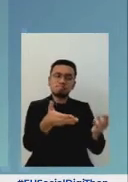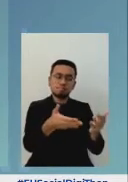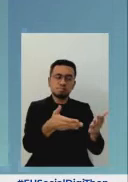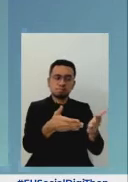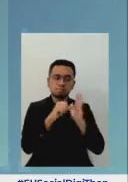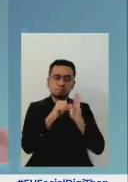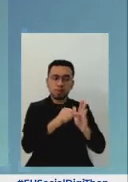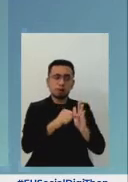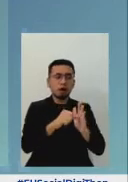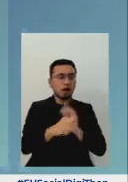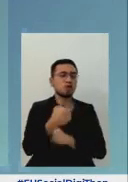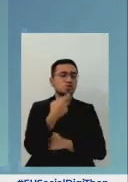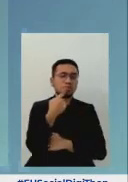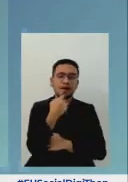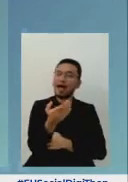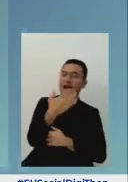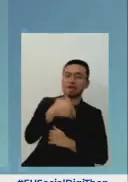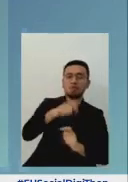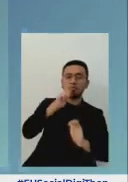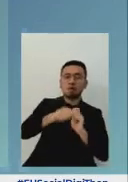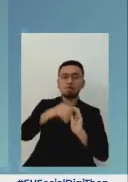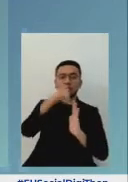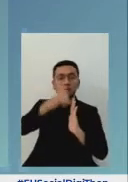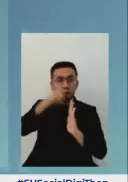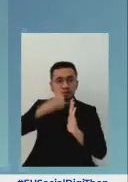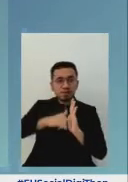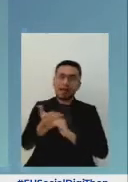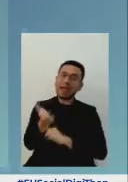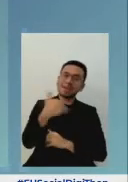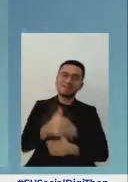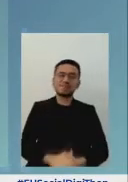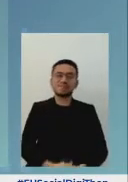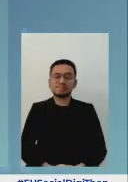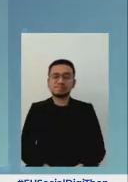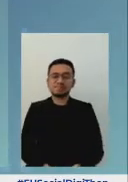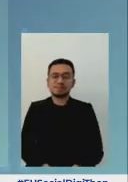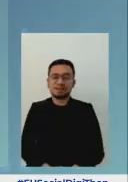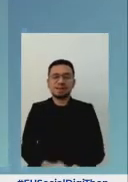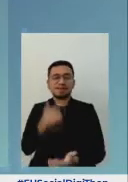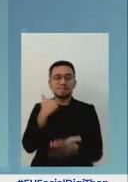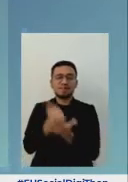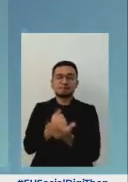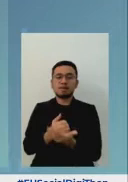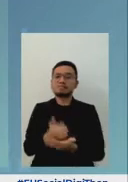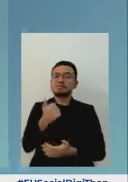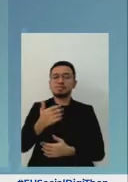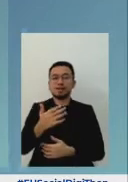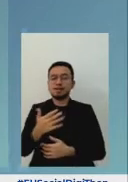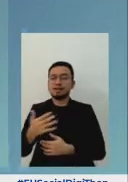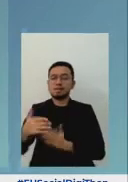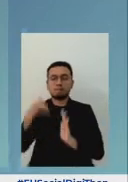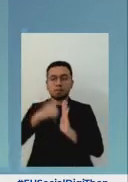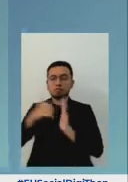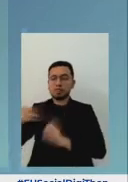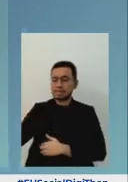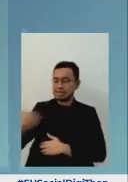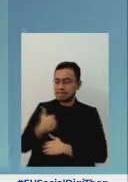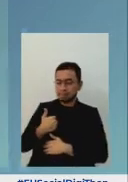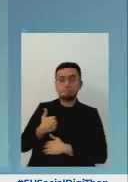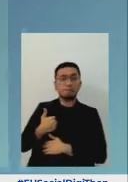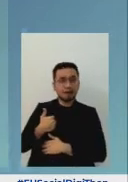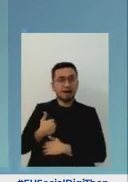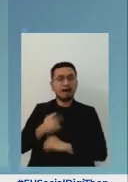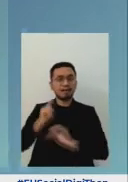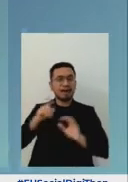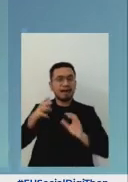bikin proposalnya untuk nanti disubmit nih ke E-Social Digiton. Kita menunggu loh proposalnya dan nanti ada hadiahnya